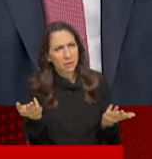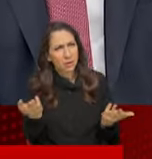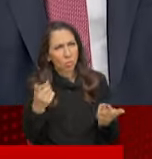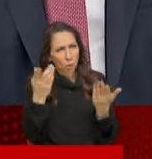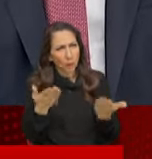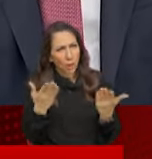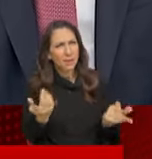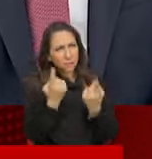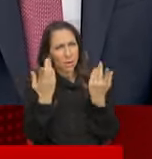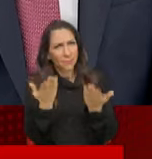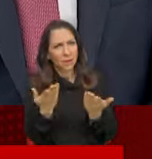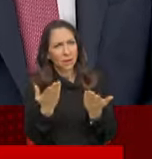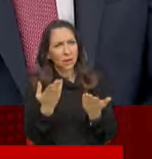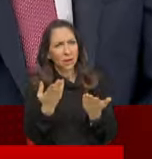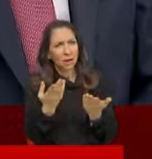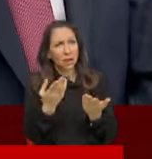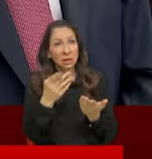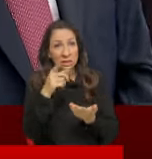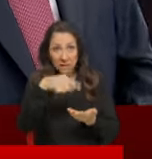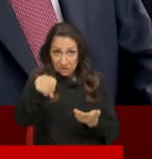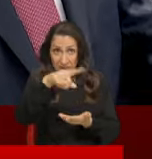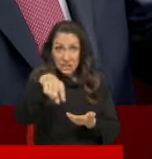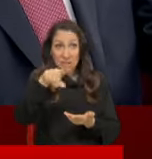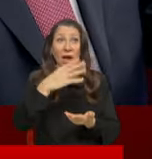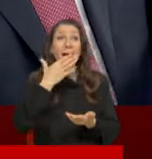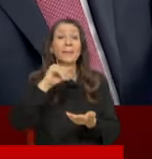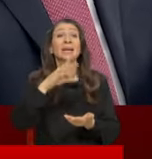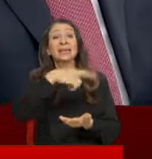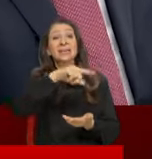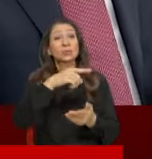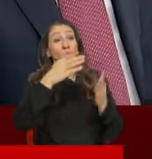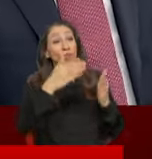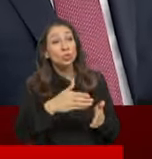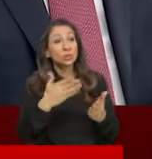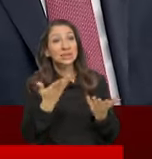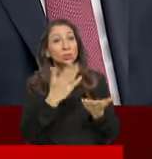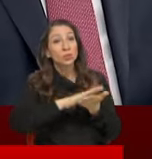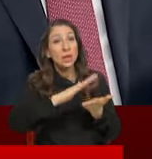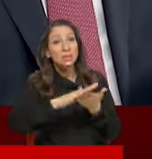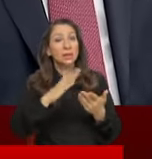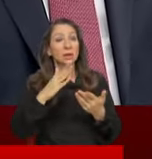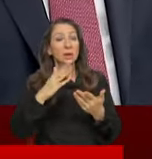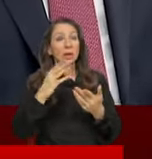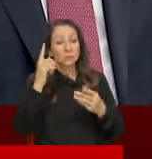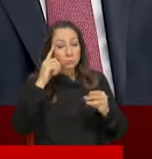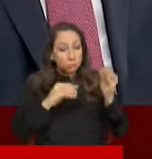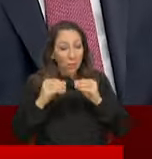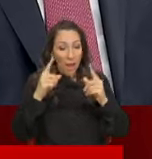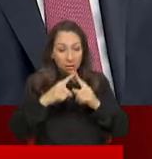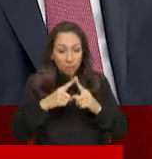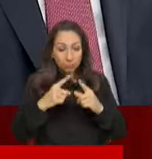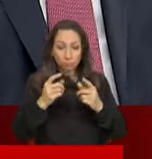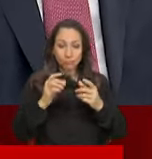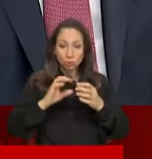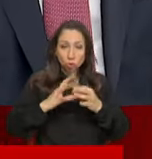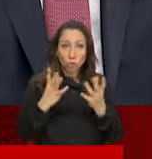bu kabul edilebilir mi Bu da duyduk ya Siz siz siz emeklinin durumunu nasıl düzelteceğiz tasarlayıp hesaplayıp ona